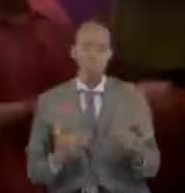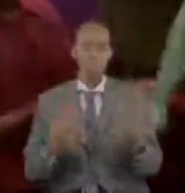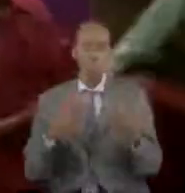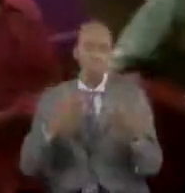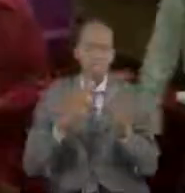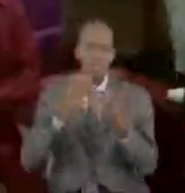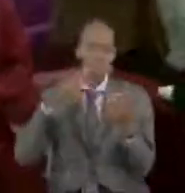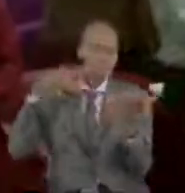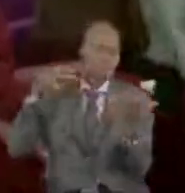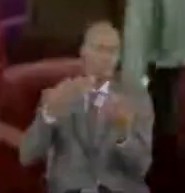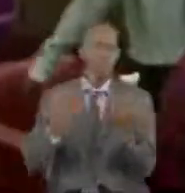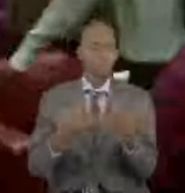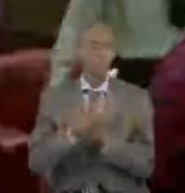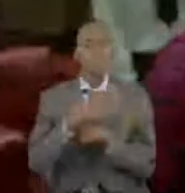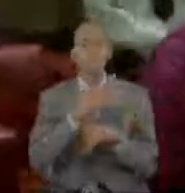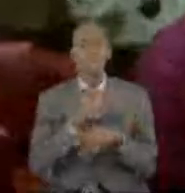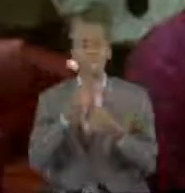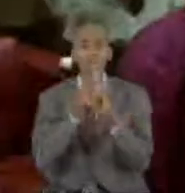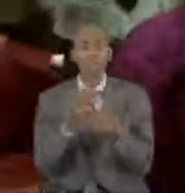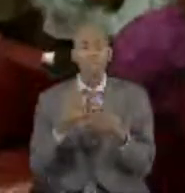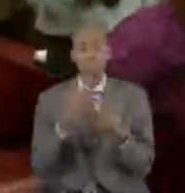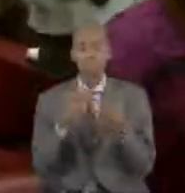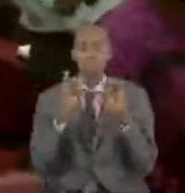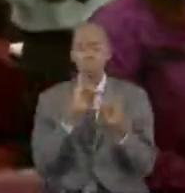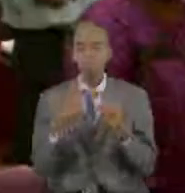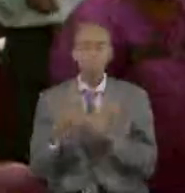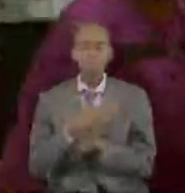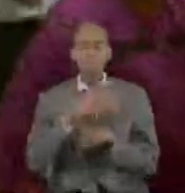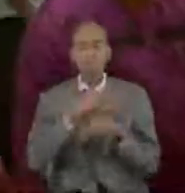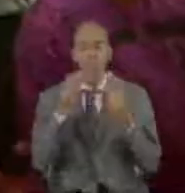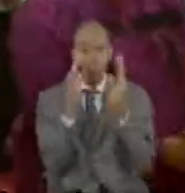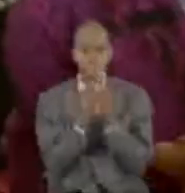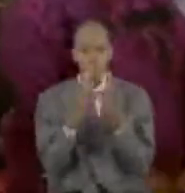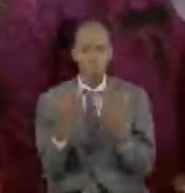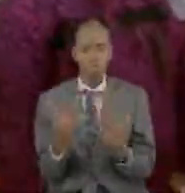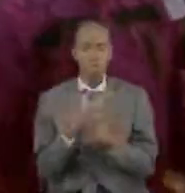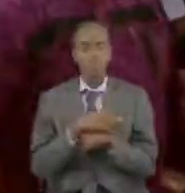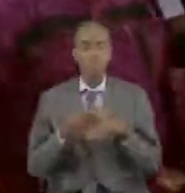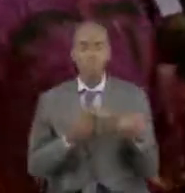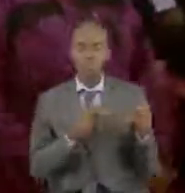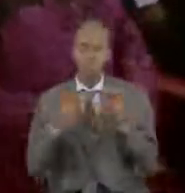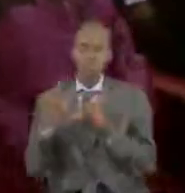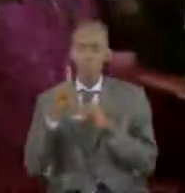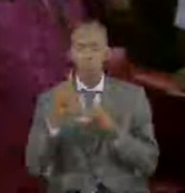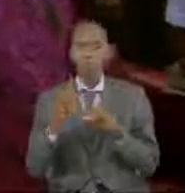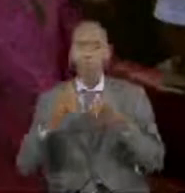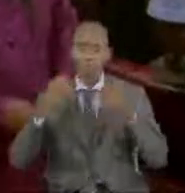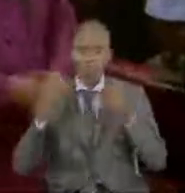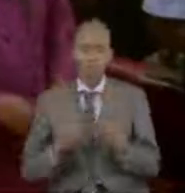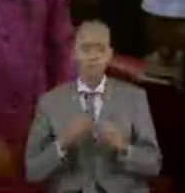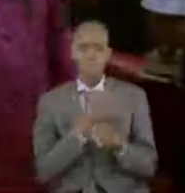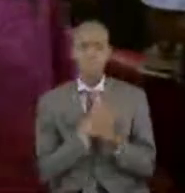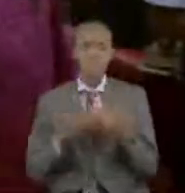ce que l'étude aujourd'hui que ta réponse à l'étude aujourd'hui quant à pieve te pousse en avant quand de belfort plus fort